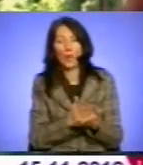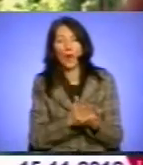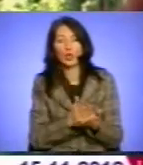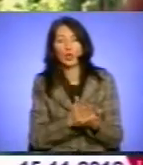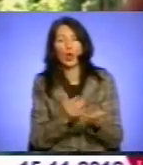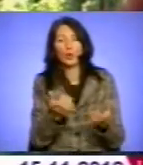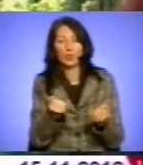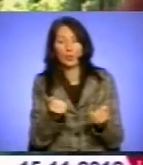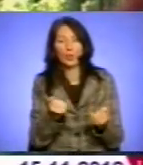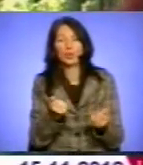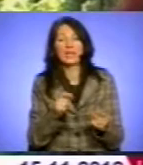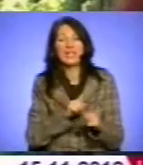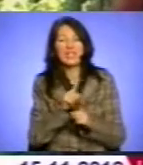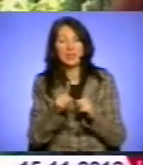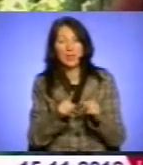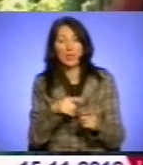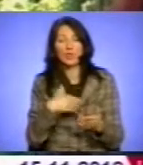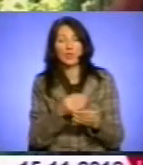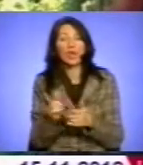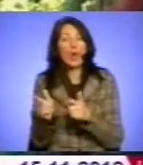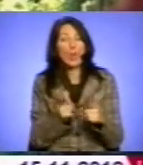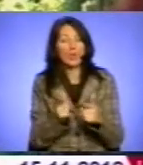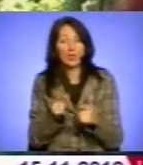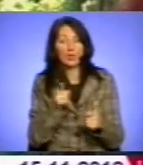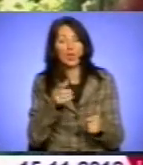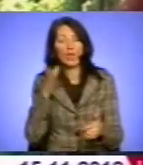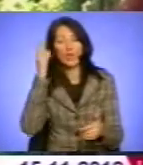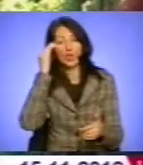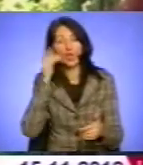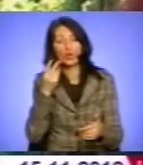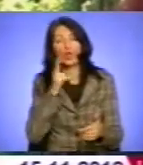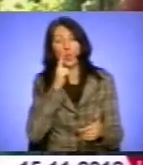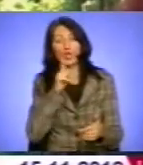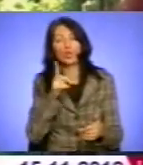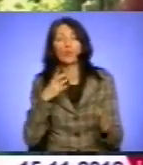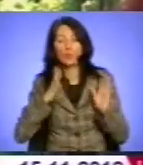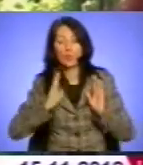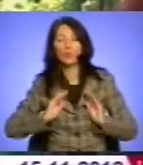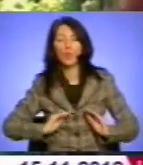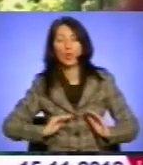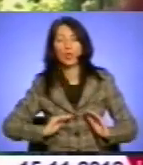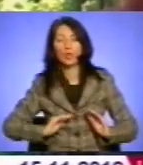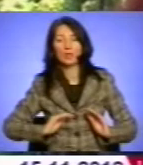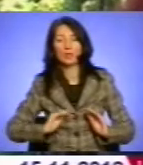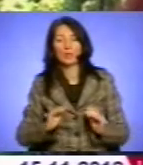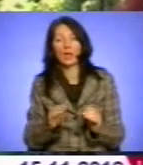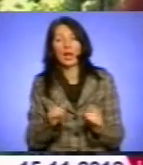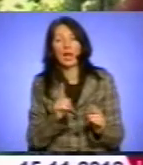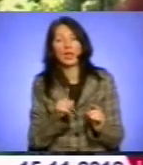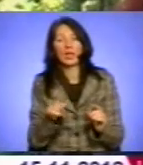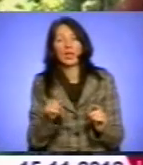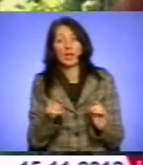вони отримують певні зміни в своїй поведінці, тому що вони вважають, що вони палять для того, щоб заспокоїтися. В деякій